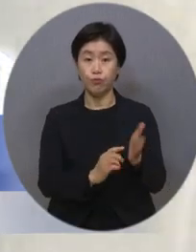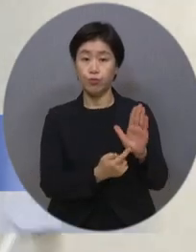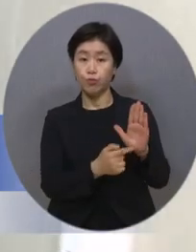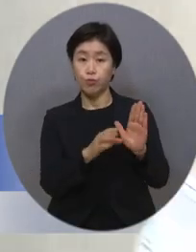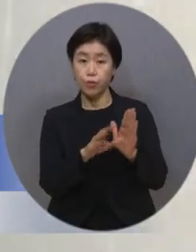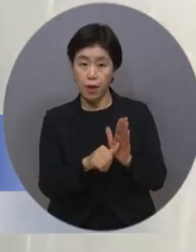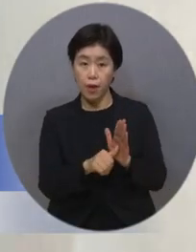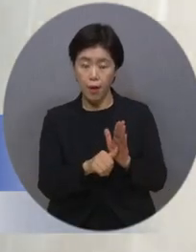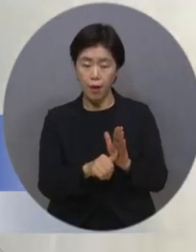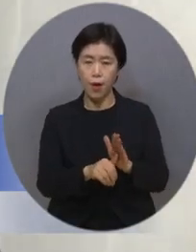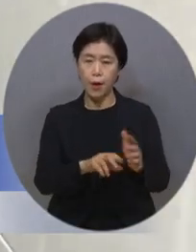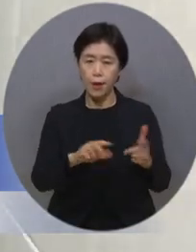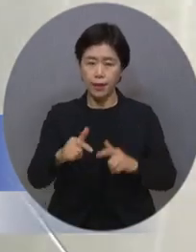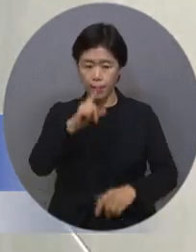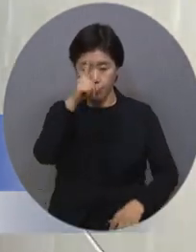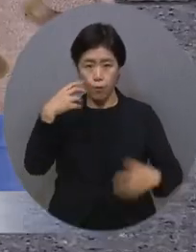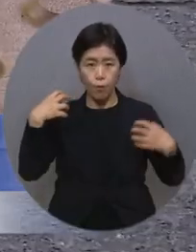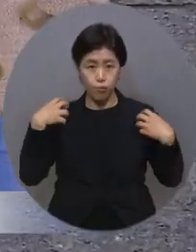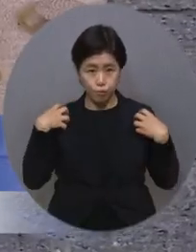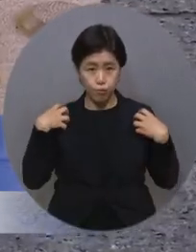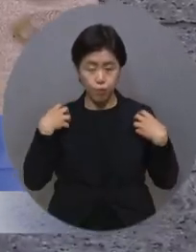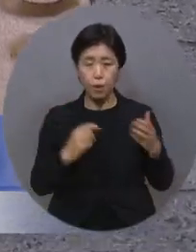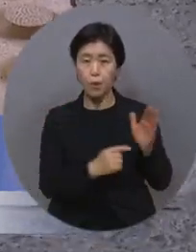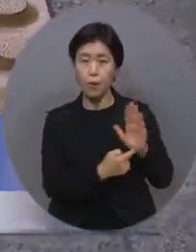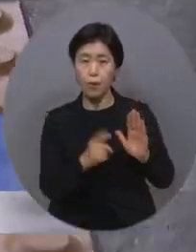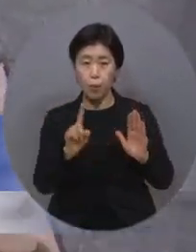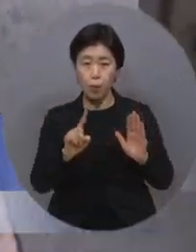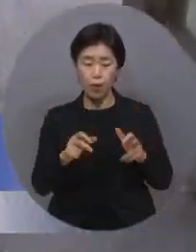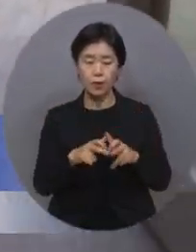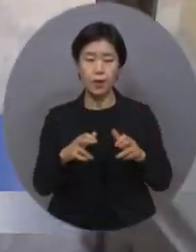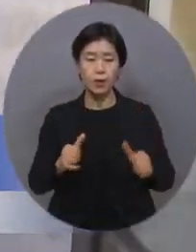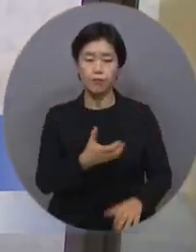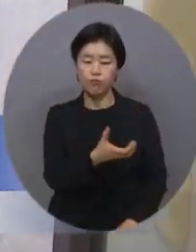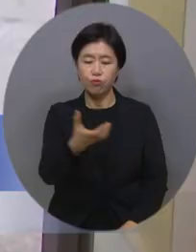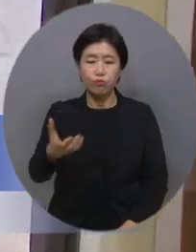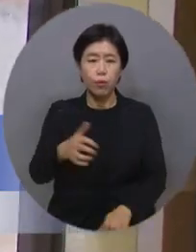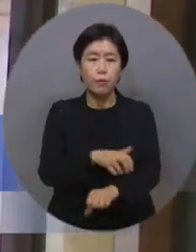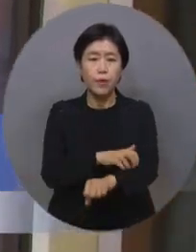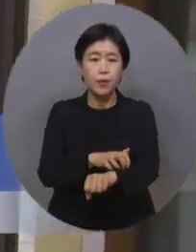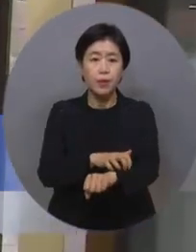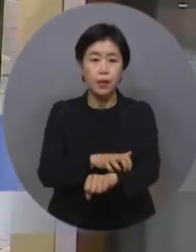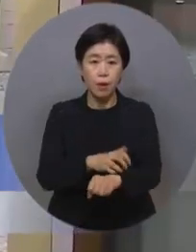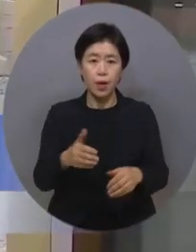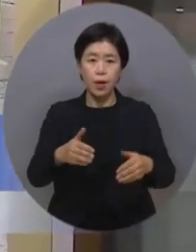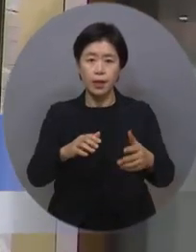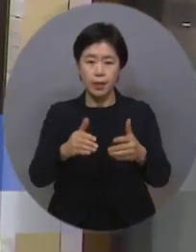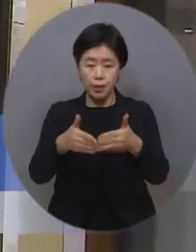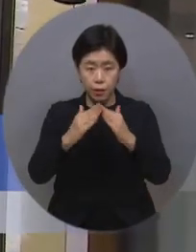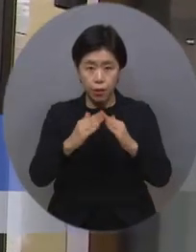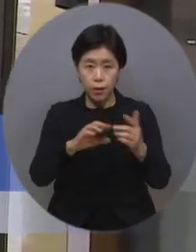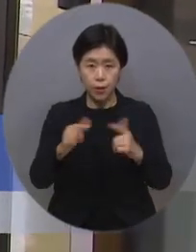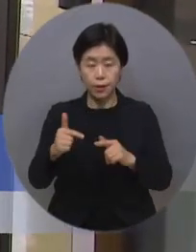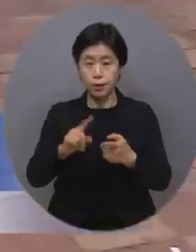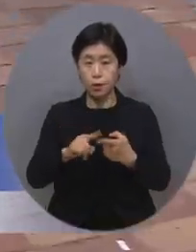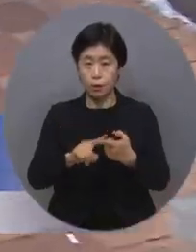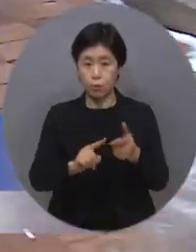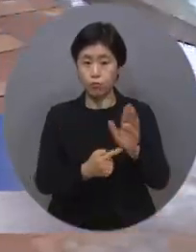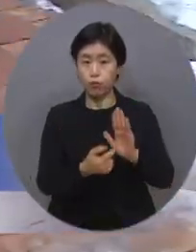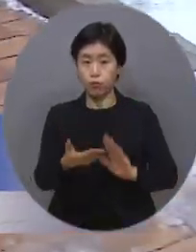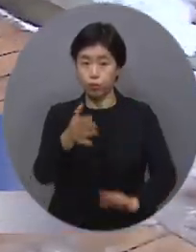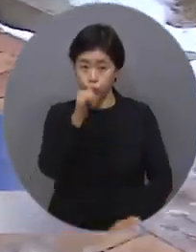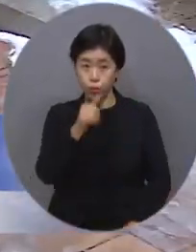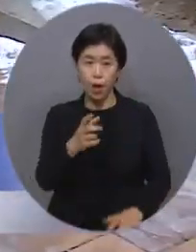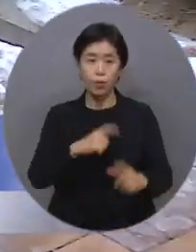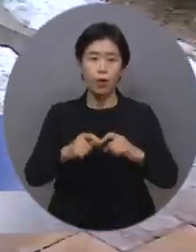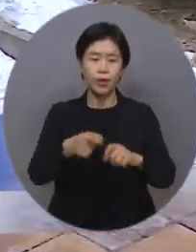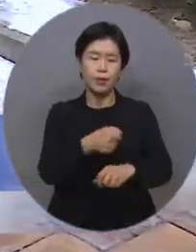지자체나 중앙정부에서 발표하는 장애인 이동편의시설 실태 점검 결과를 전해 알고 있습니다 적극적인